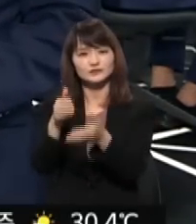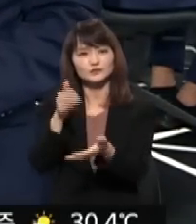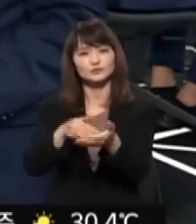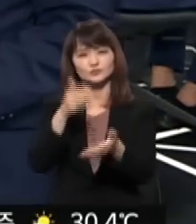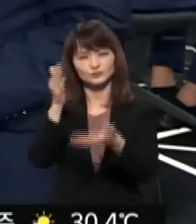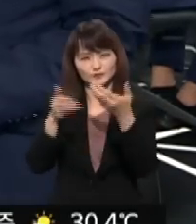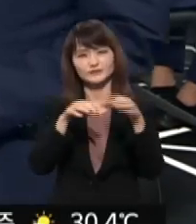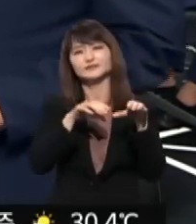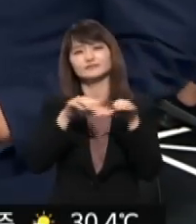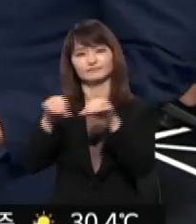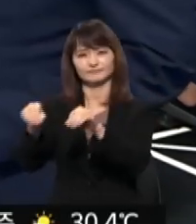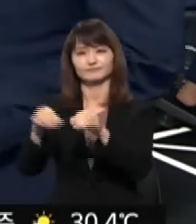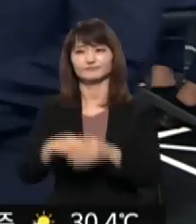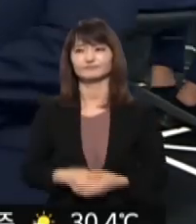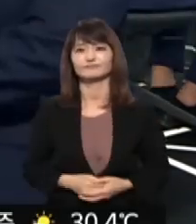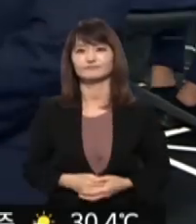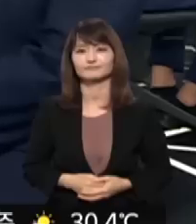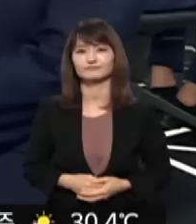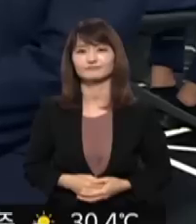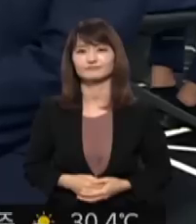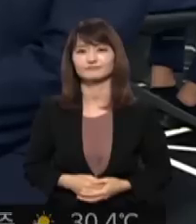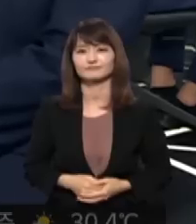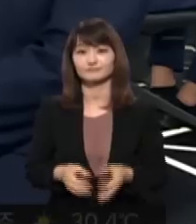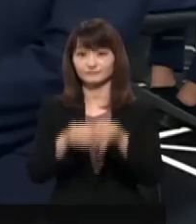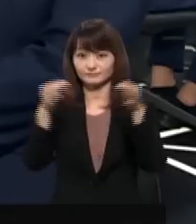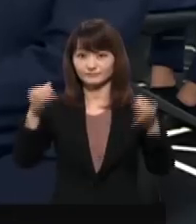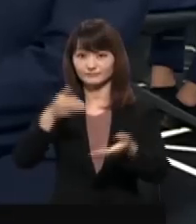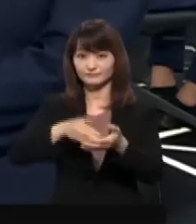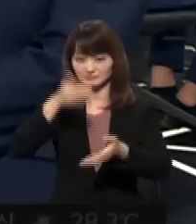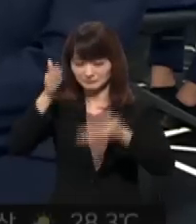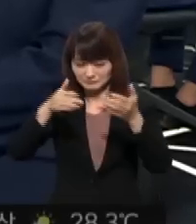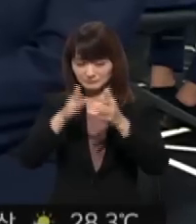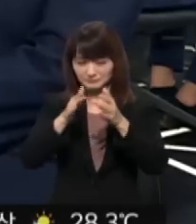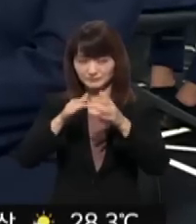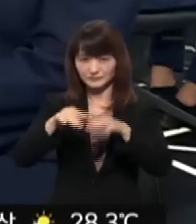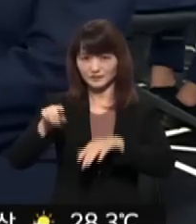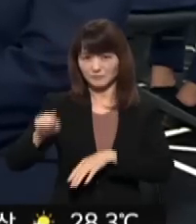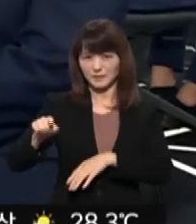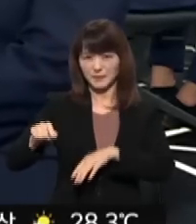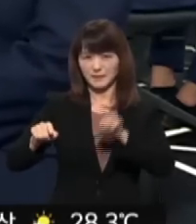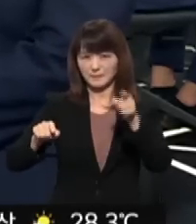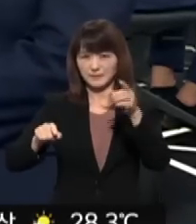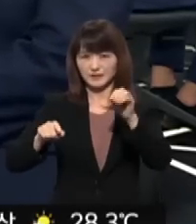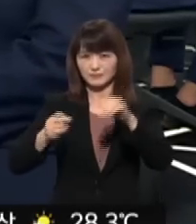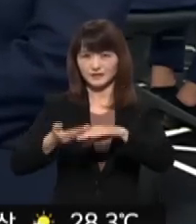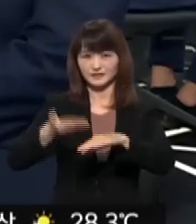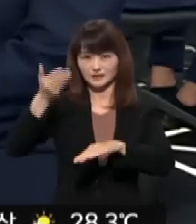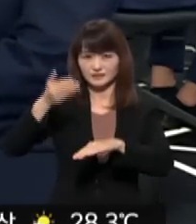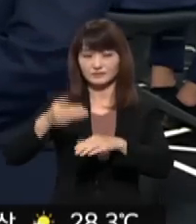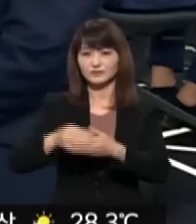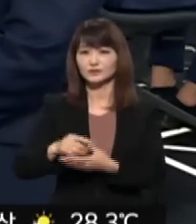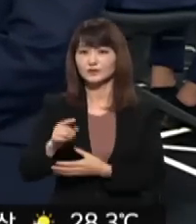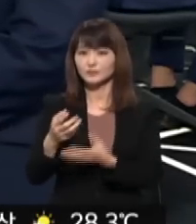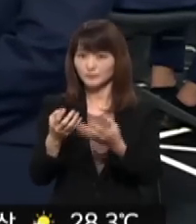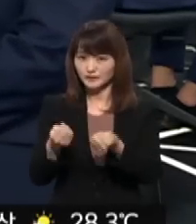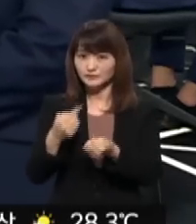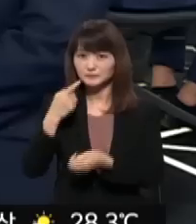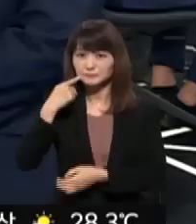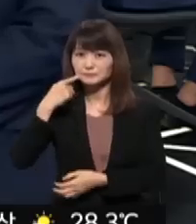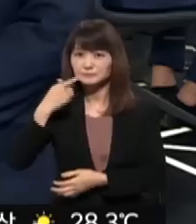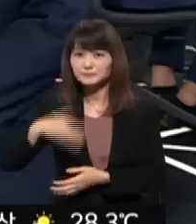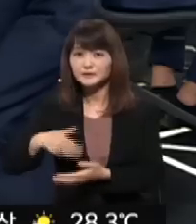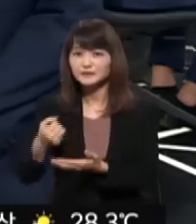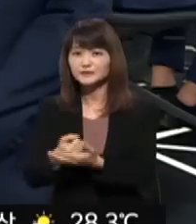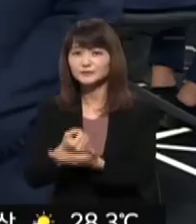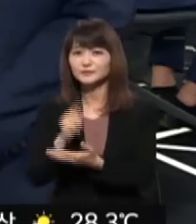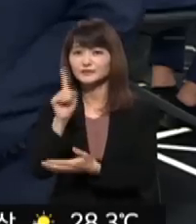중단하게 됩니다 그동안 뉴스 설계도 100만회 250만회 조회수가 엄청 많이 나왔잖아요 좀 서운하기도 할 텐데 소감 한